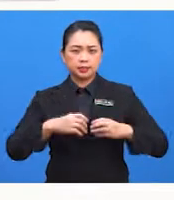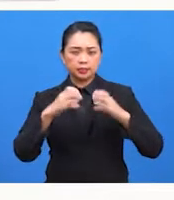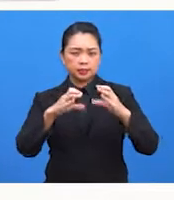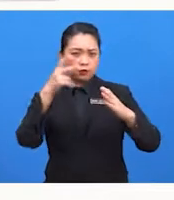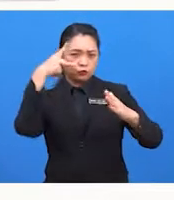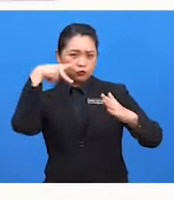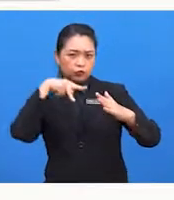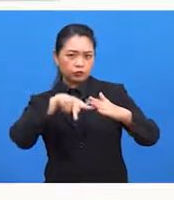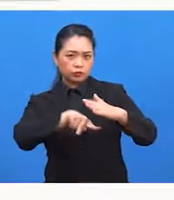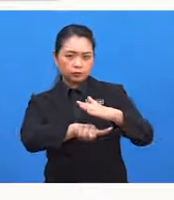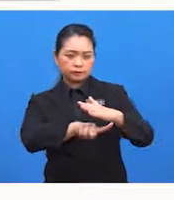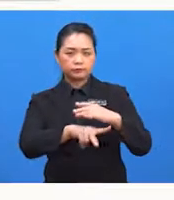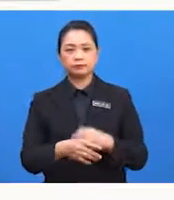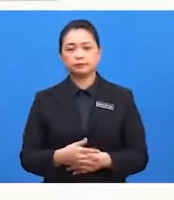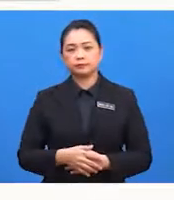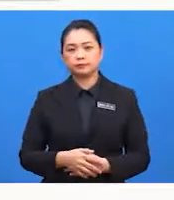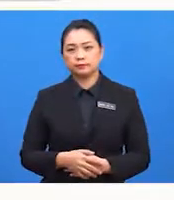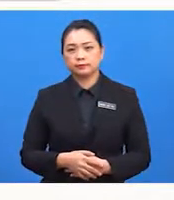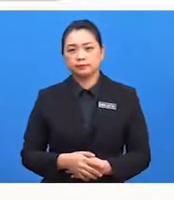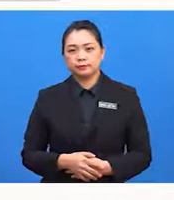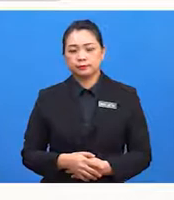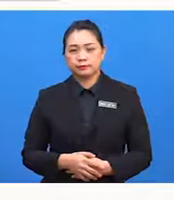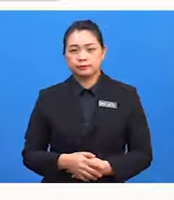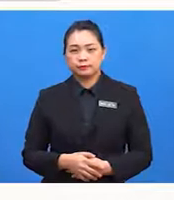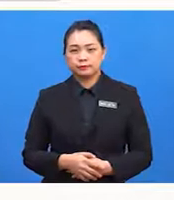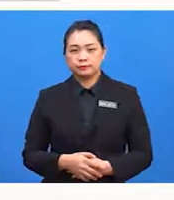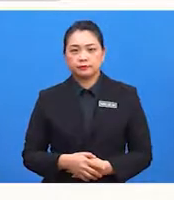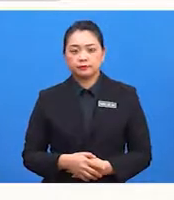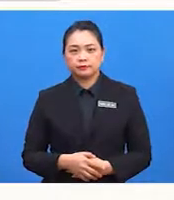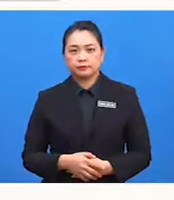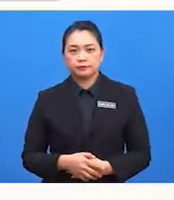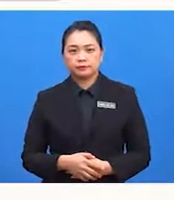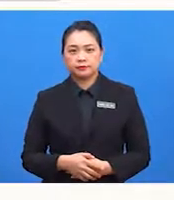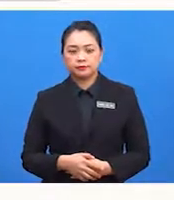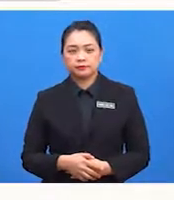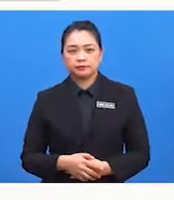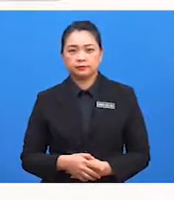Ia mengalami distorsi yang sangat ekstrim.